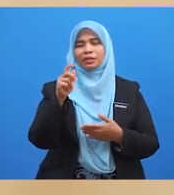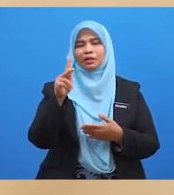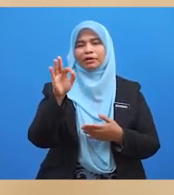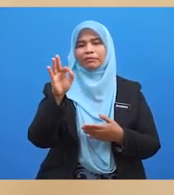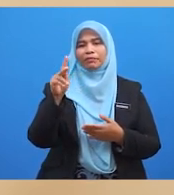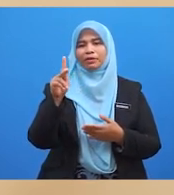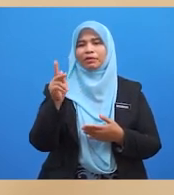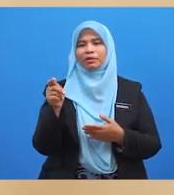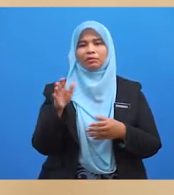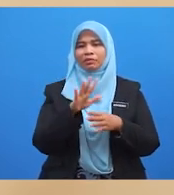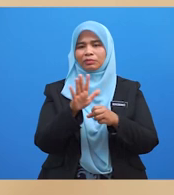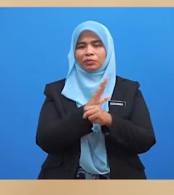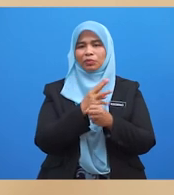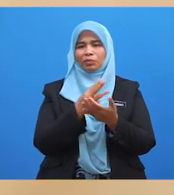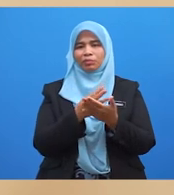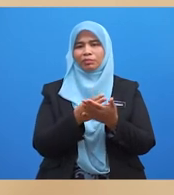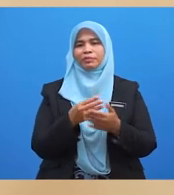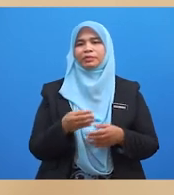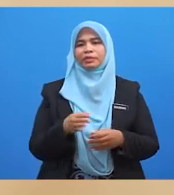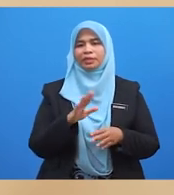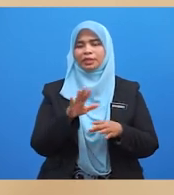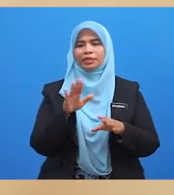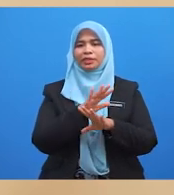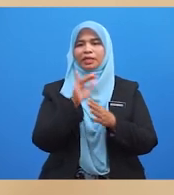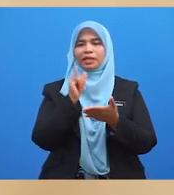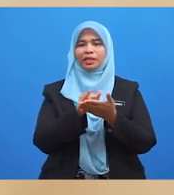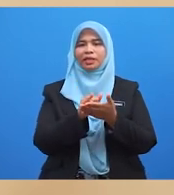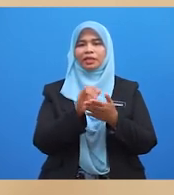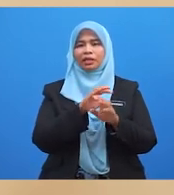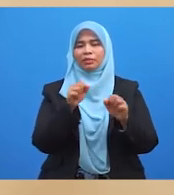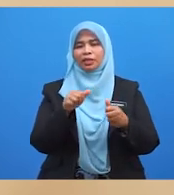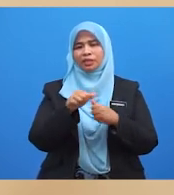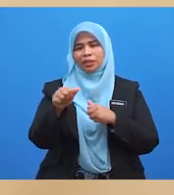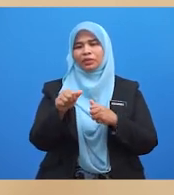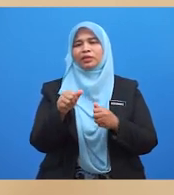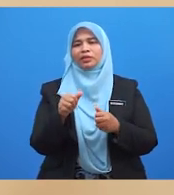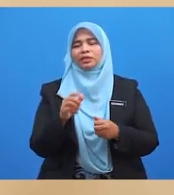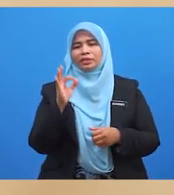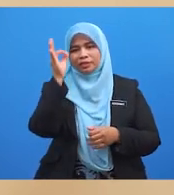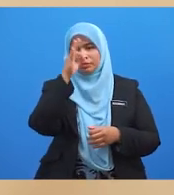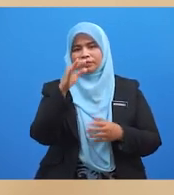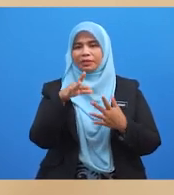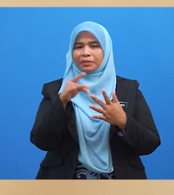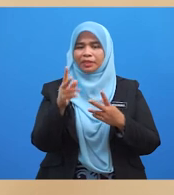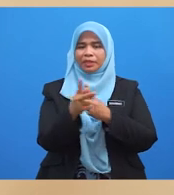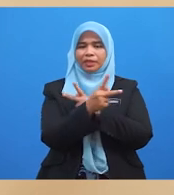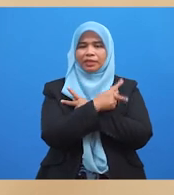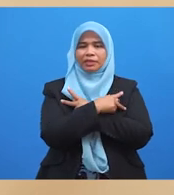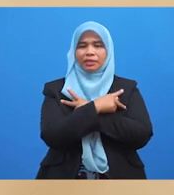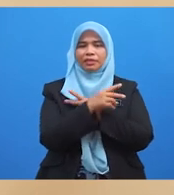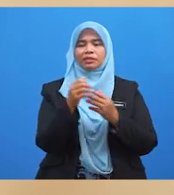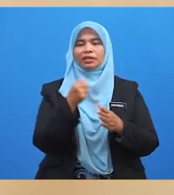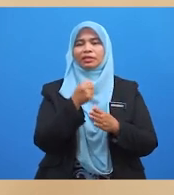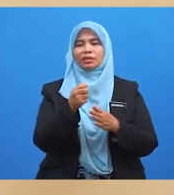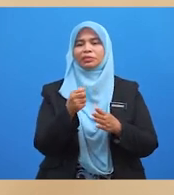isteri-isterinya ataupun dia yakin tidak boleh menghindari sikap pilih kasih ataupun keadaan